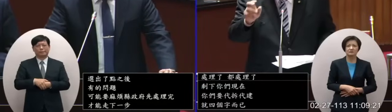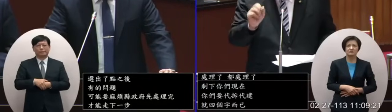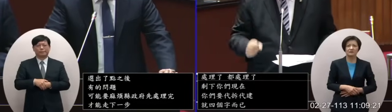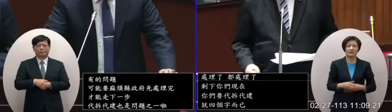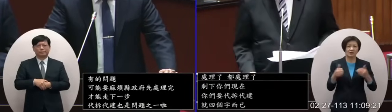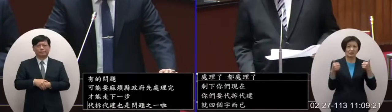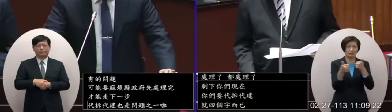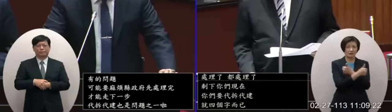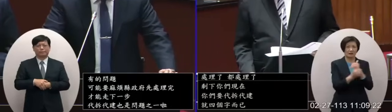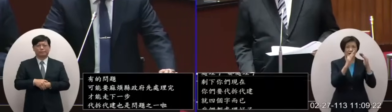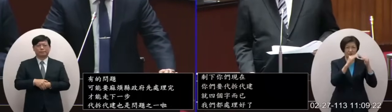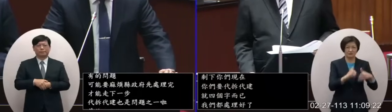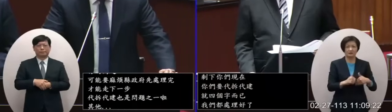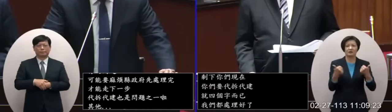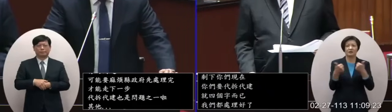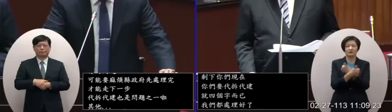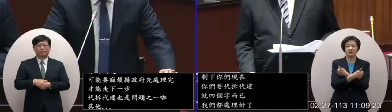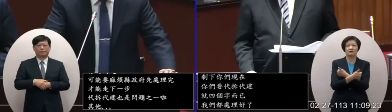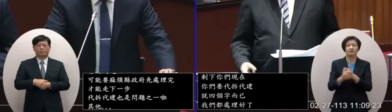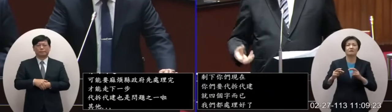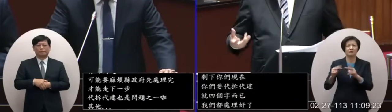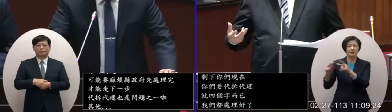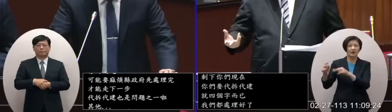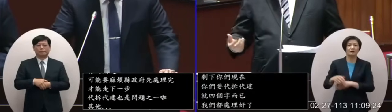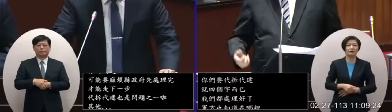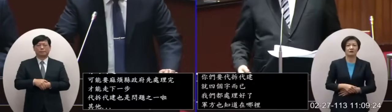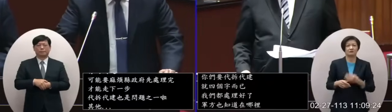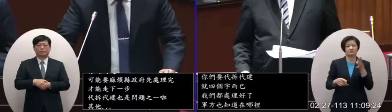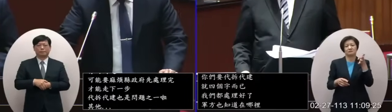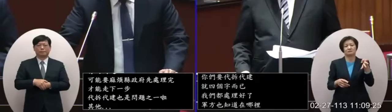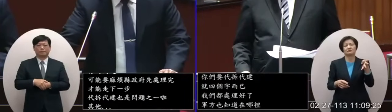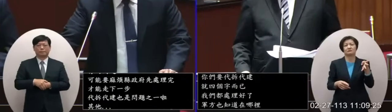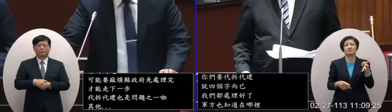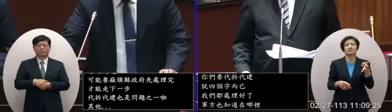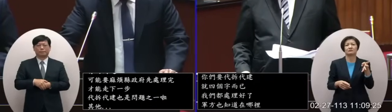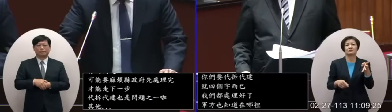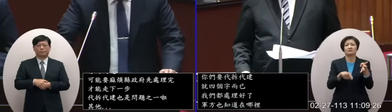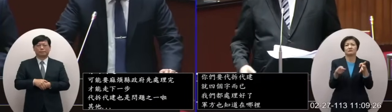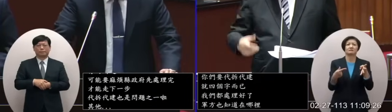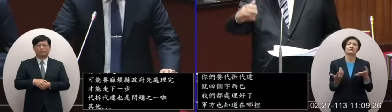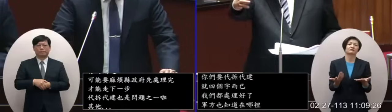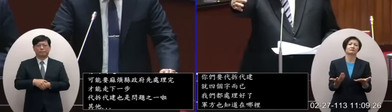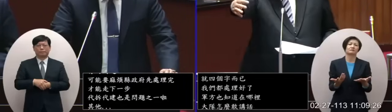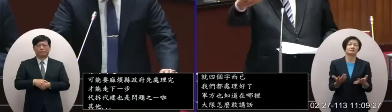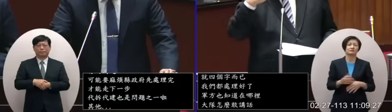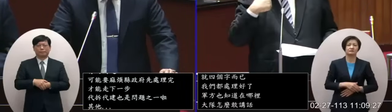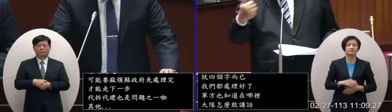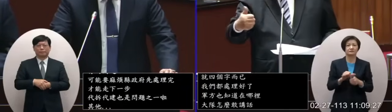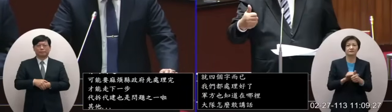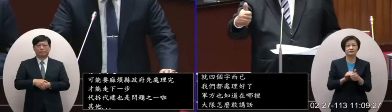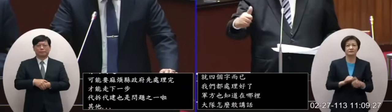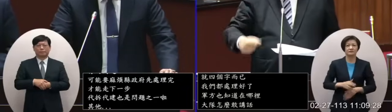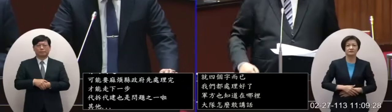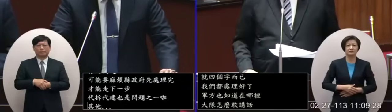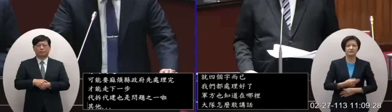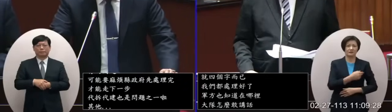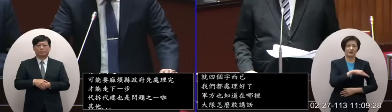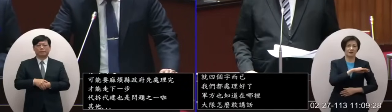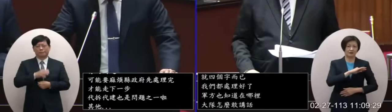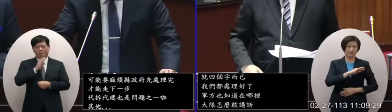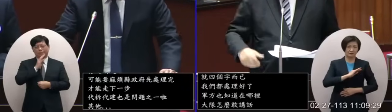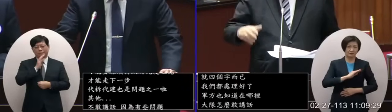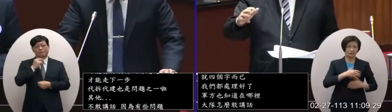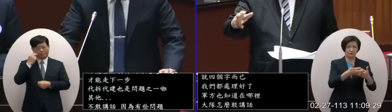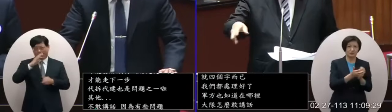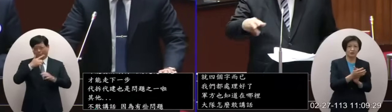拆代建四个字，代拆代建这个问题又困在那里了。邱部长，我们两个感情不错吧？